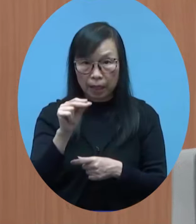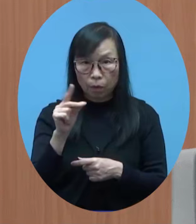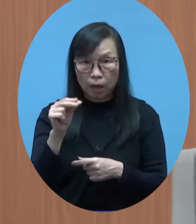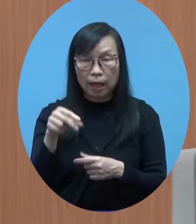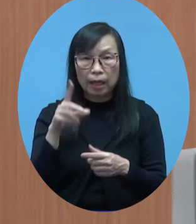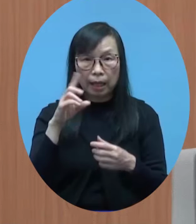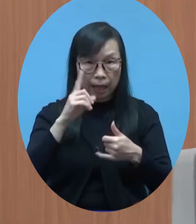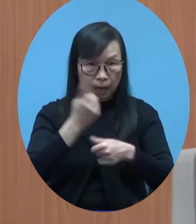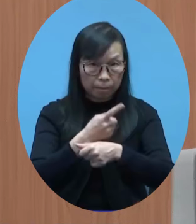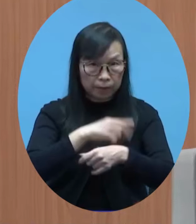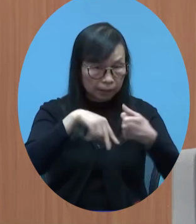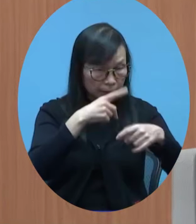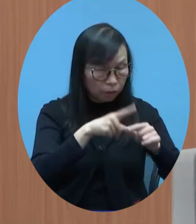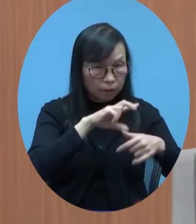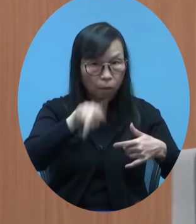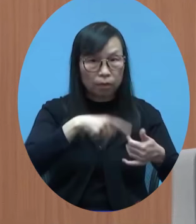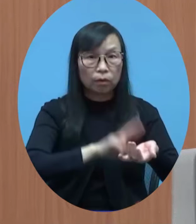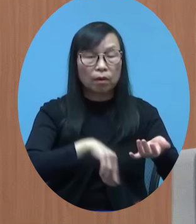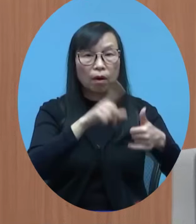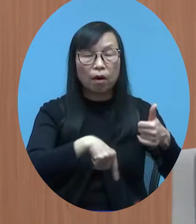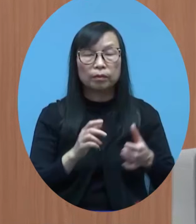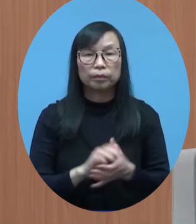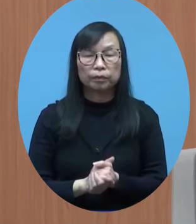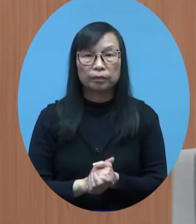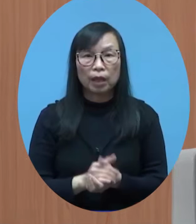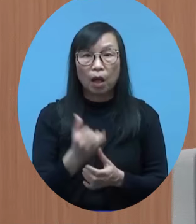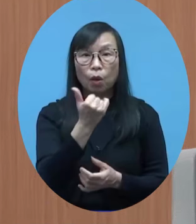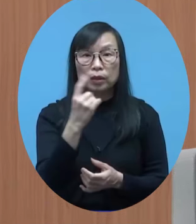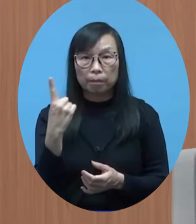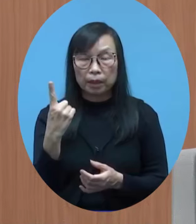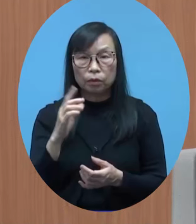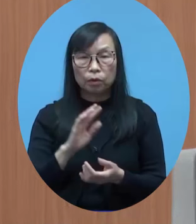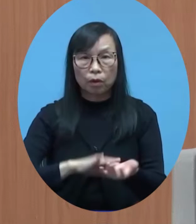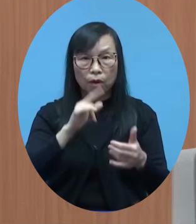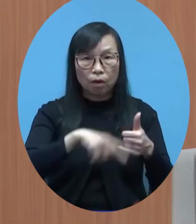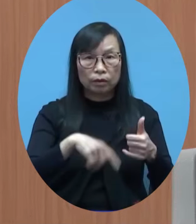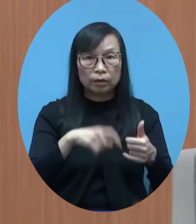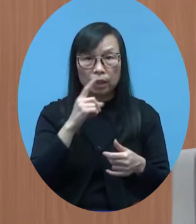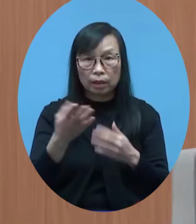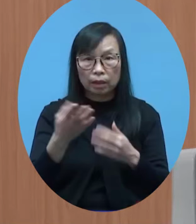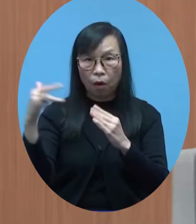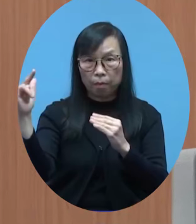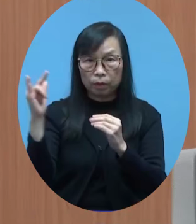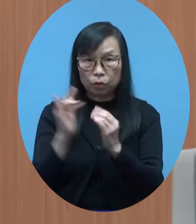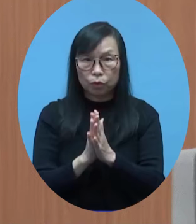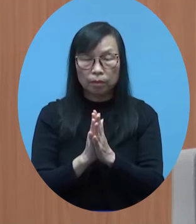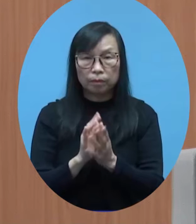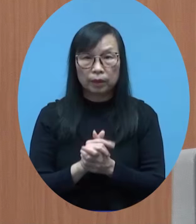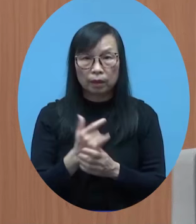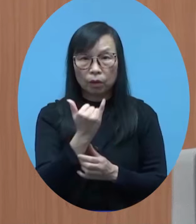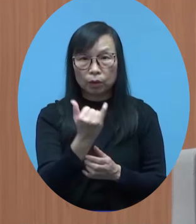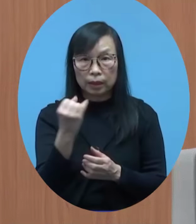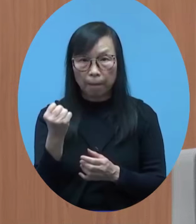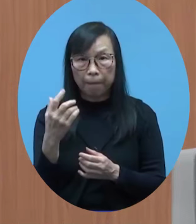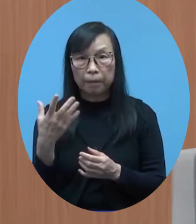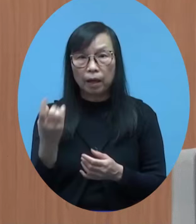時檢測中心揾到嘅個案啦。咁我哋嗰61宗個案咧，就係、是、有1宗係輸入性個案，另外嗰60宗咧